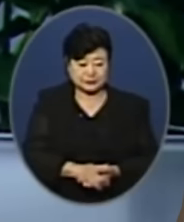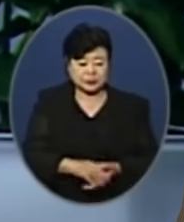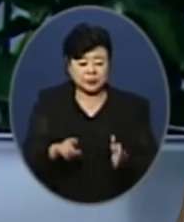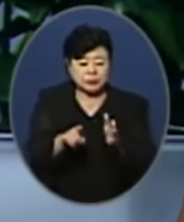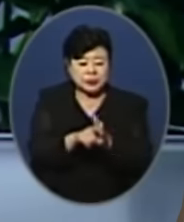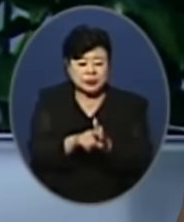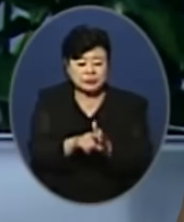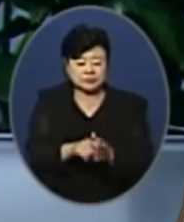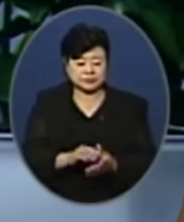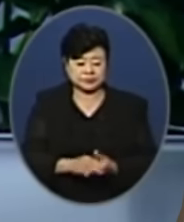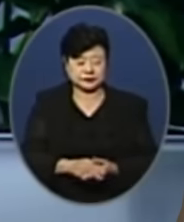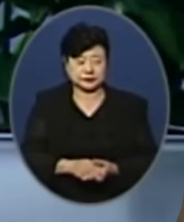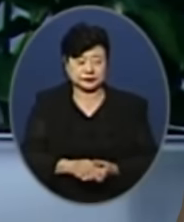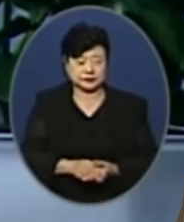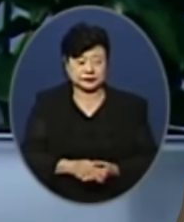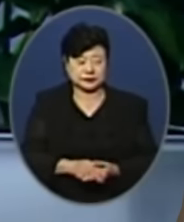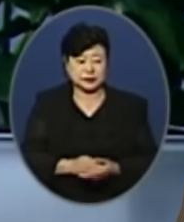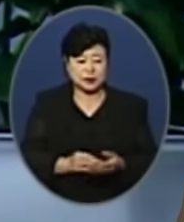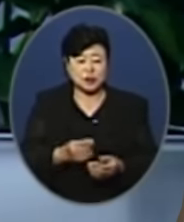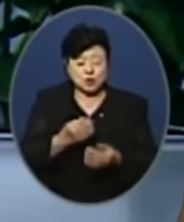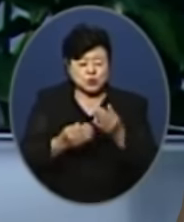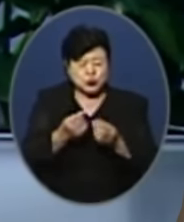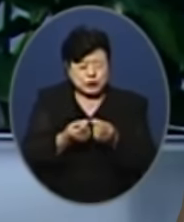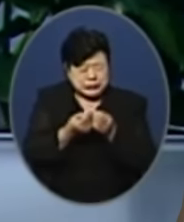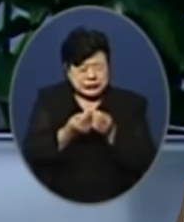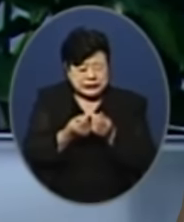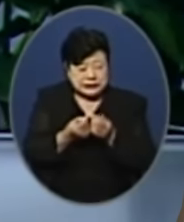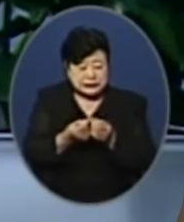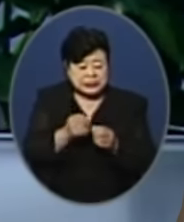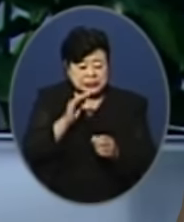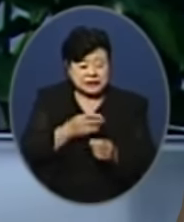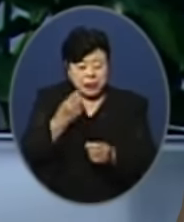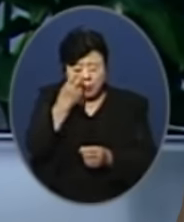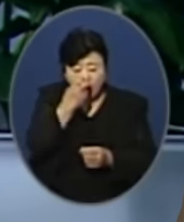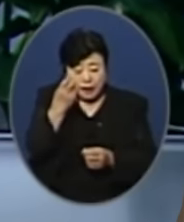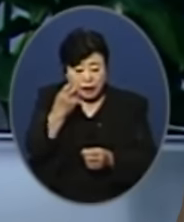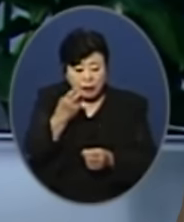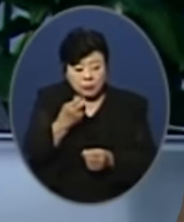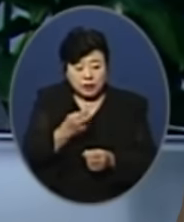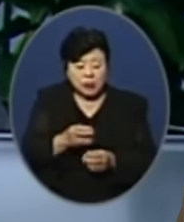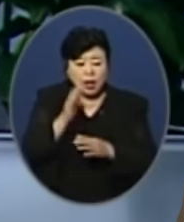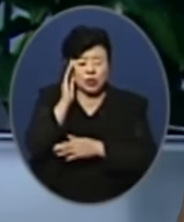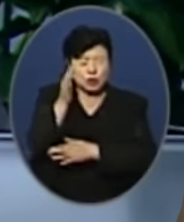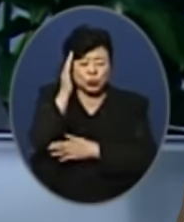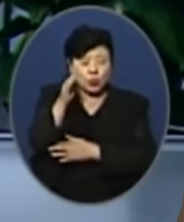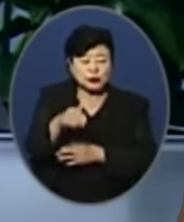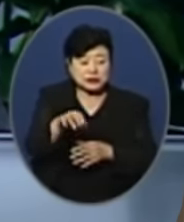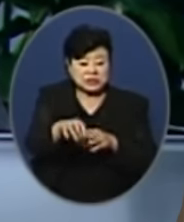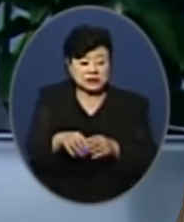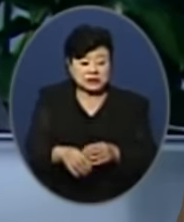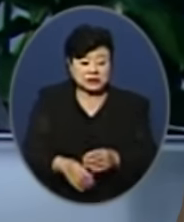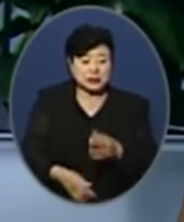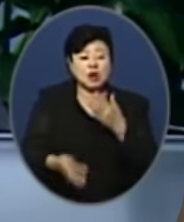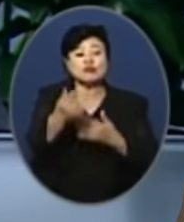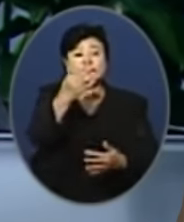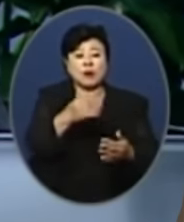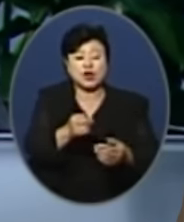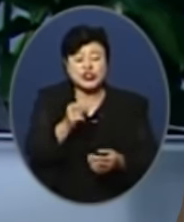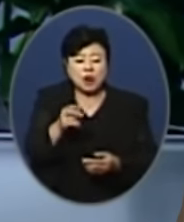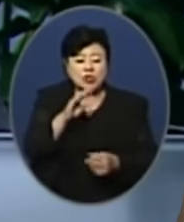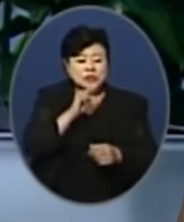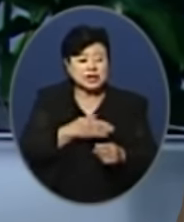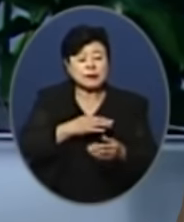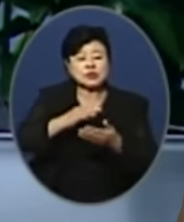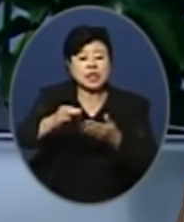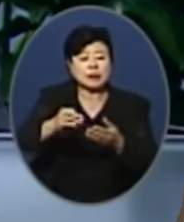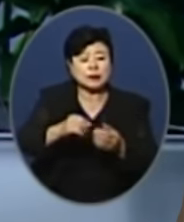불씨가 잘못 간소하면 온 도시를 태우지 않습니까? 혀는 잘못 사용하면